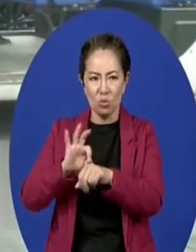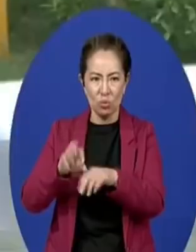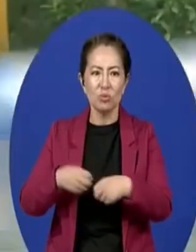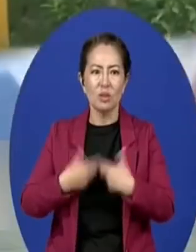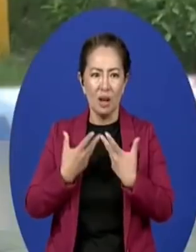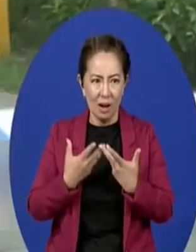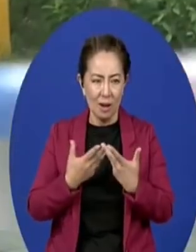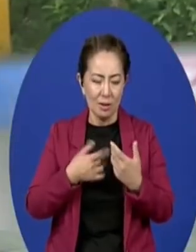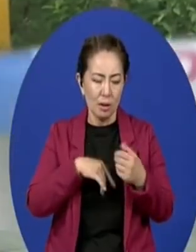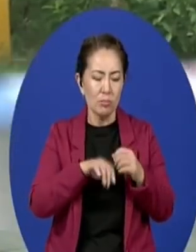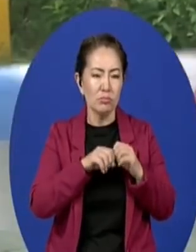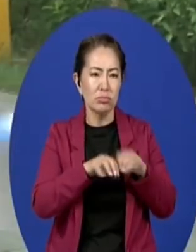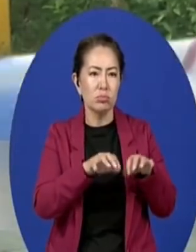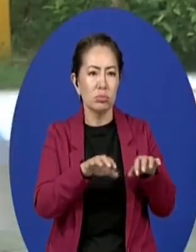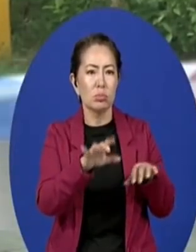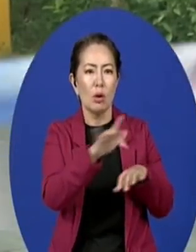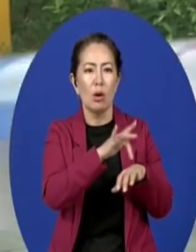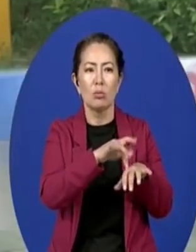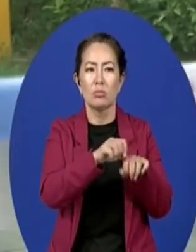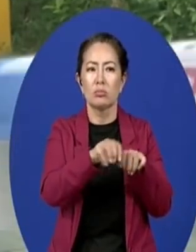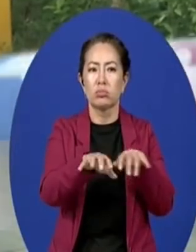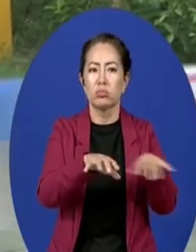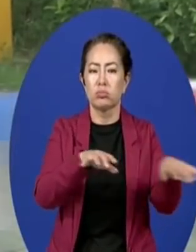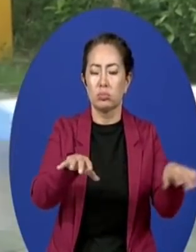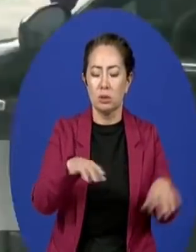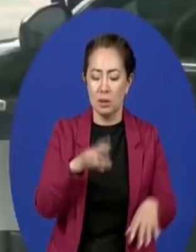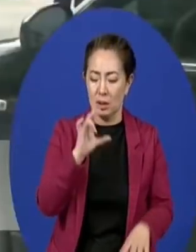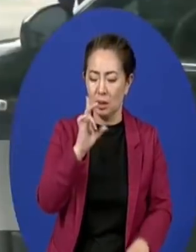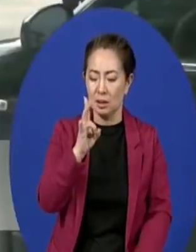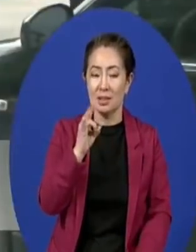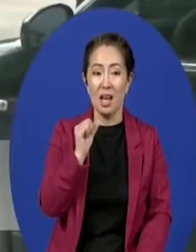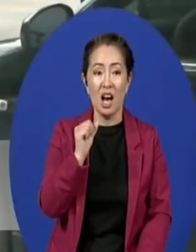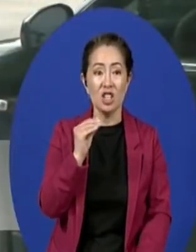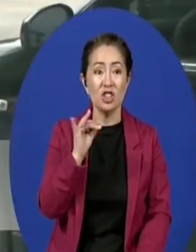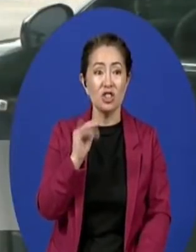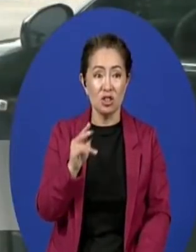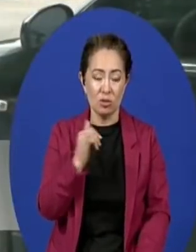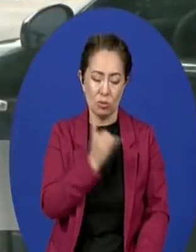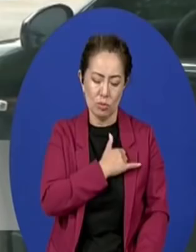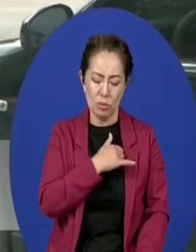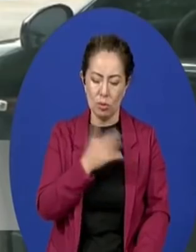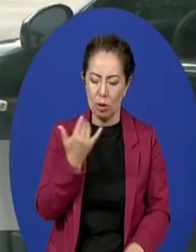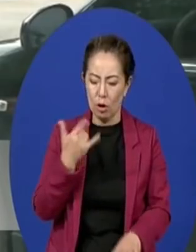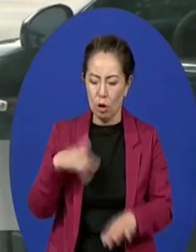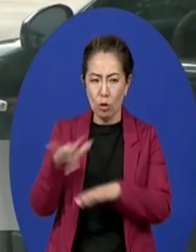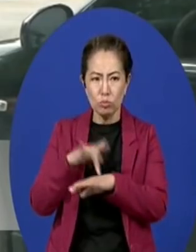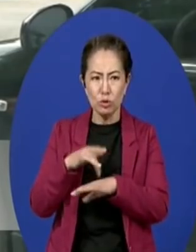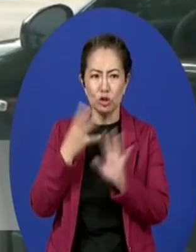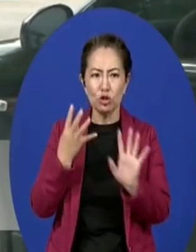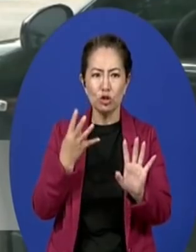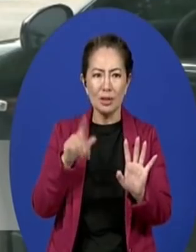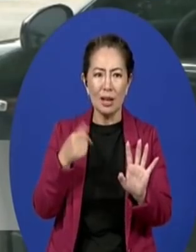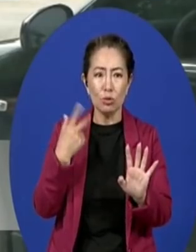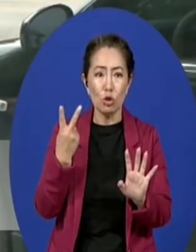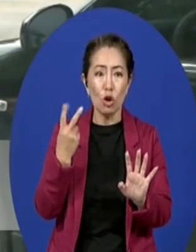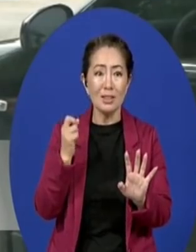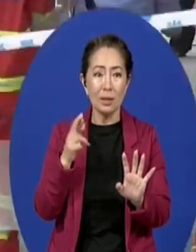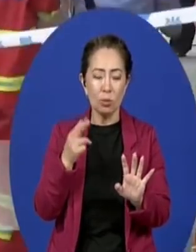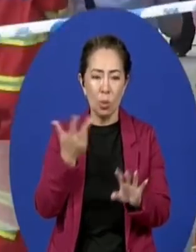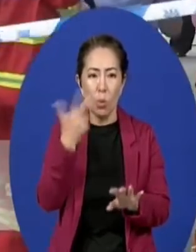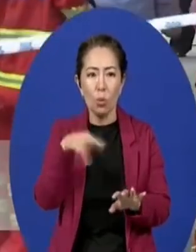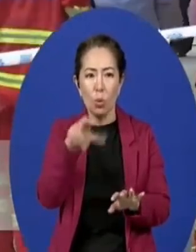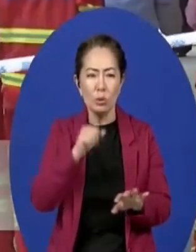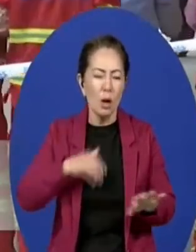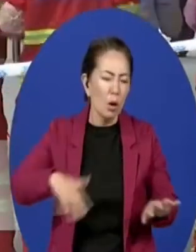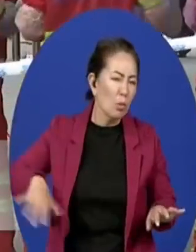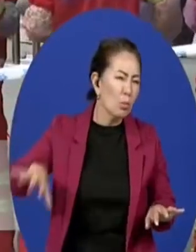удалгүй бусад хотуудад дарахчээ. Нанжины удирдлагууд хотынхоо 9.2 сая хүнийг гурван чуда